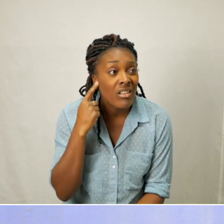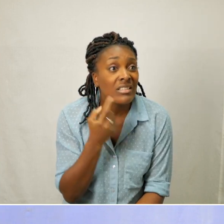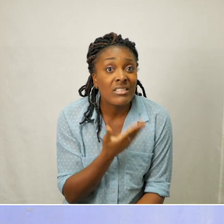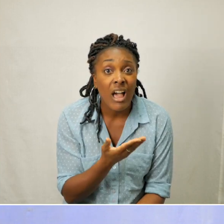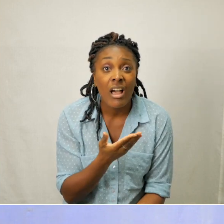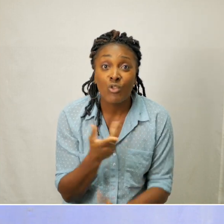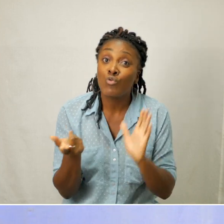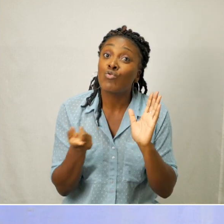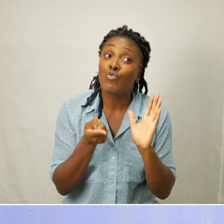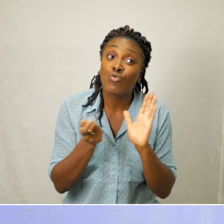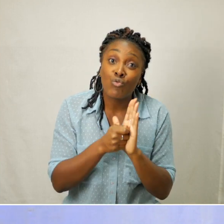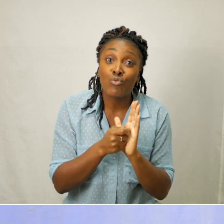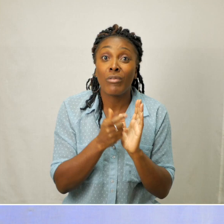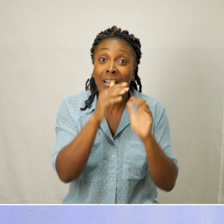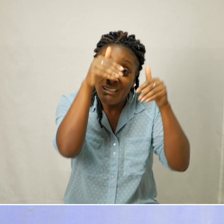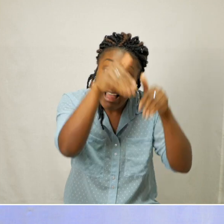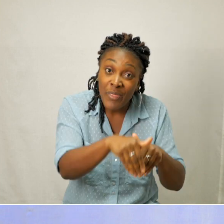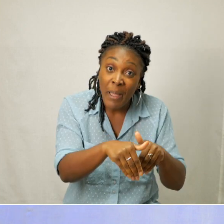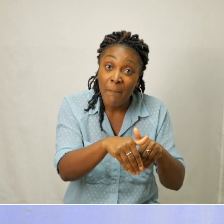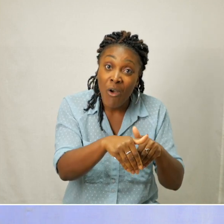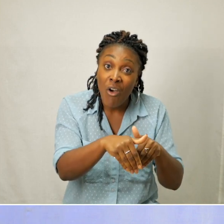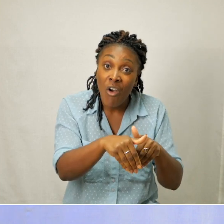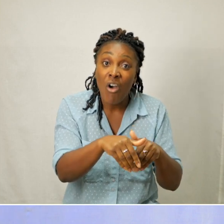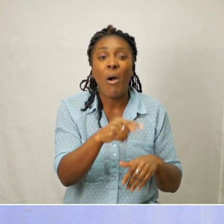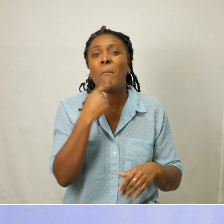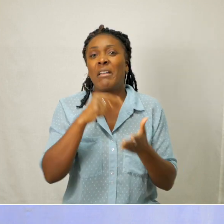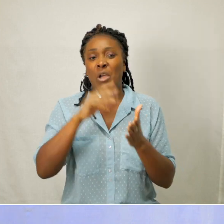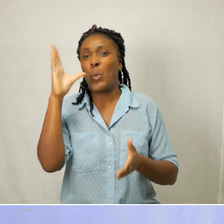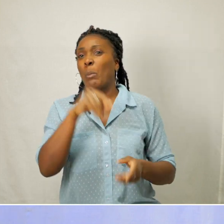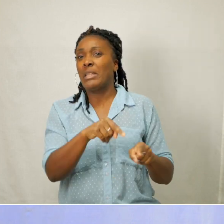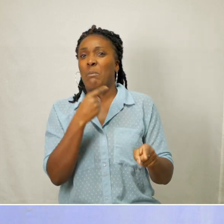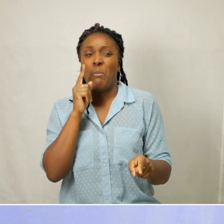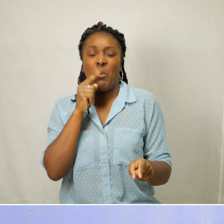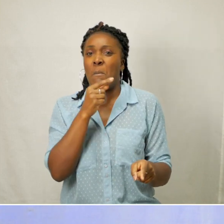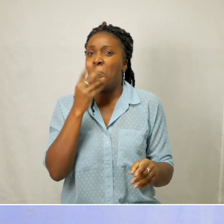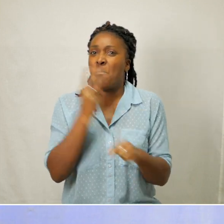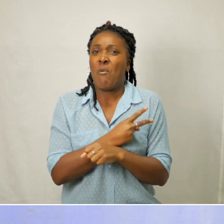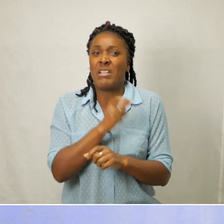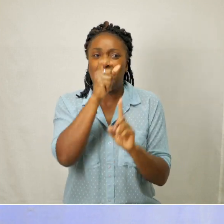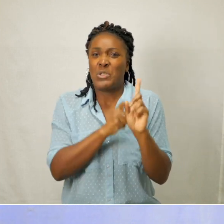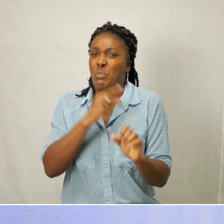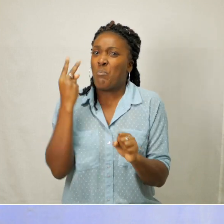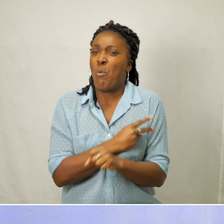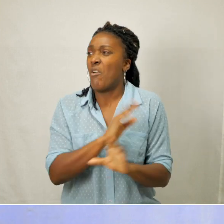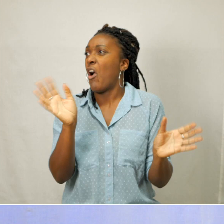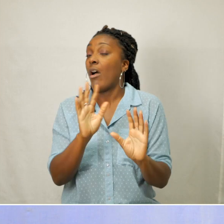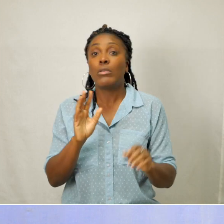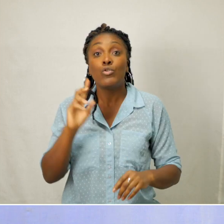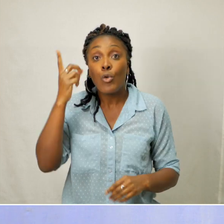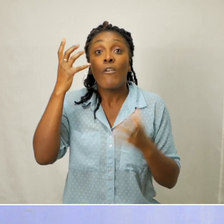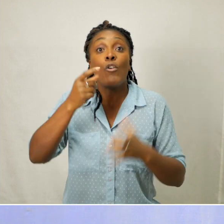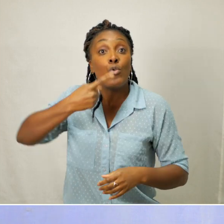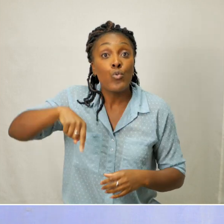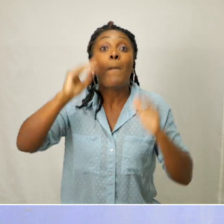à quelque chose comme ça, à dire la personne on préfère l'oublier parce que c'était un mauvais exemple. Dieu veut qu'on soit des témoins, même après notre mort,